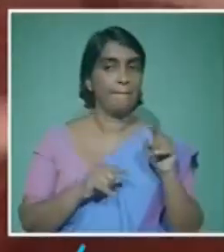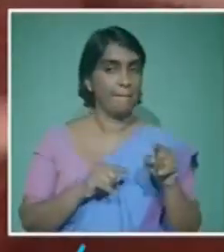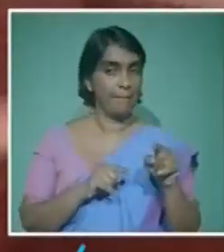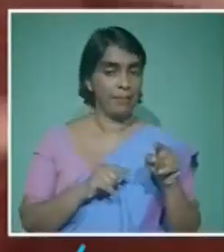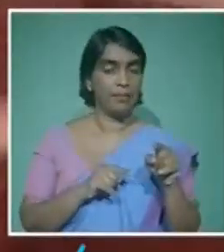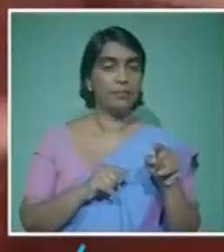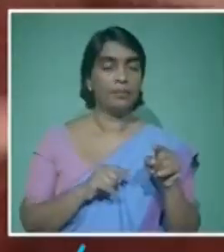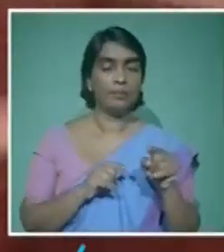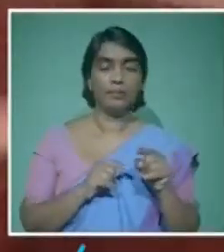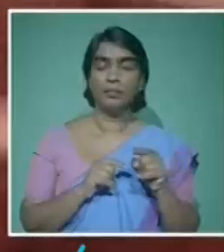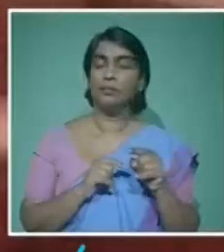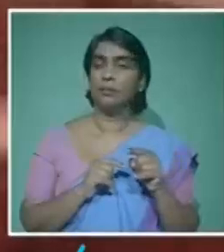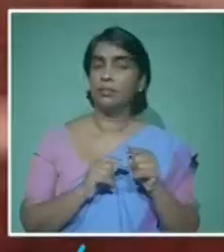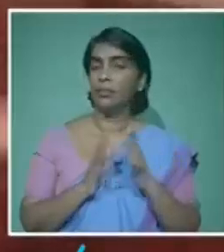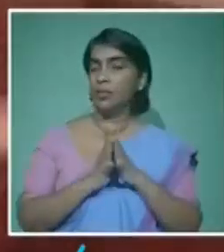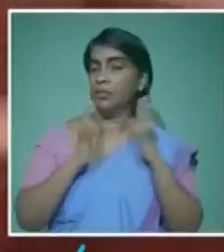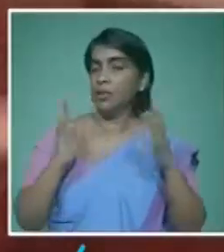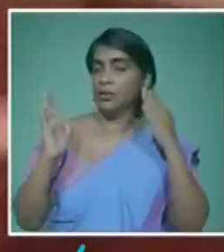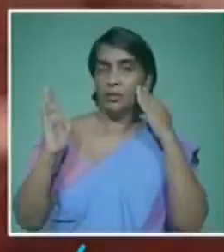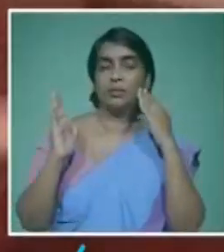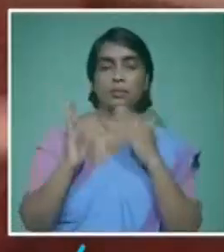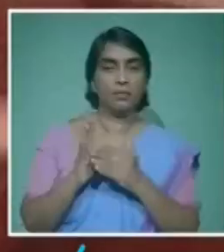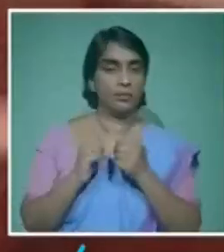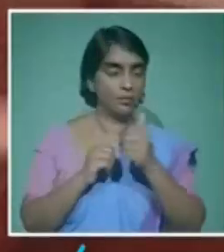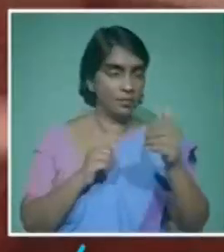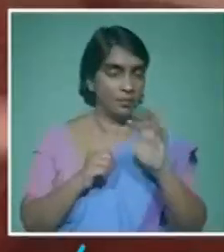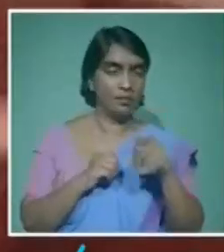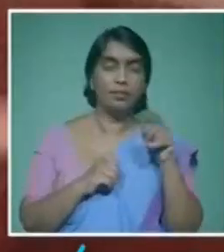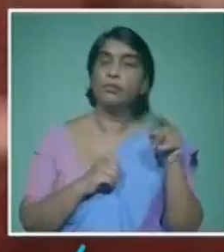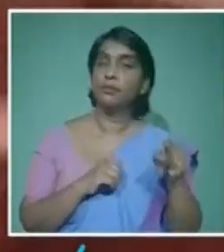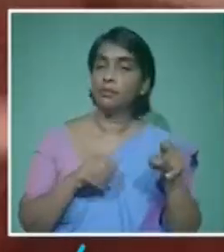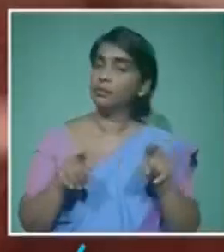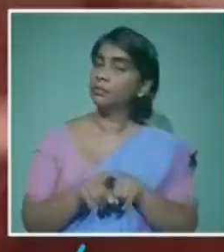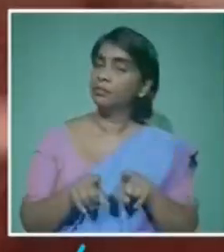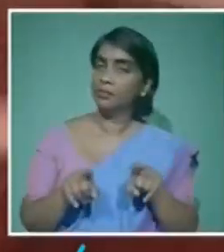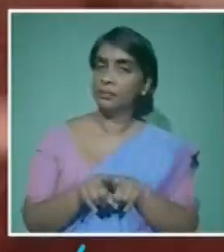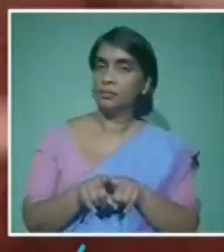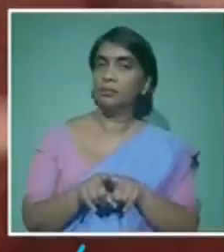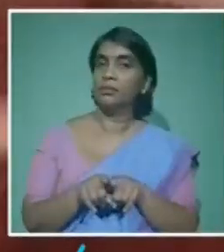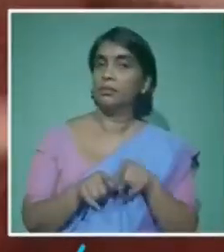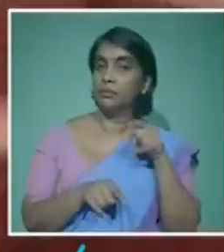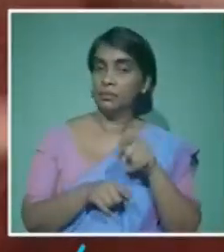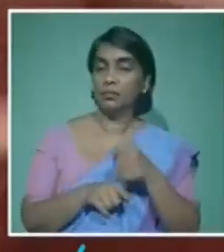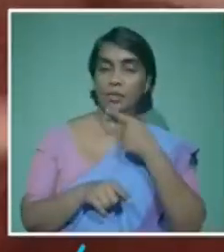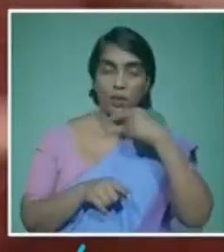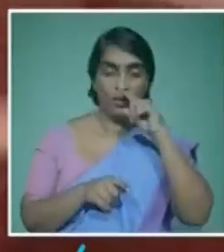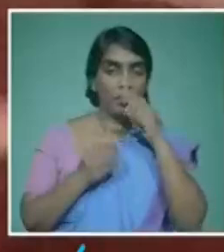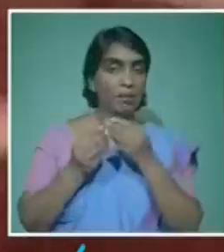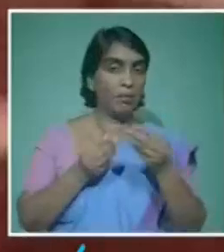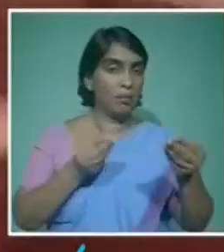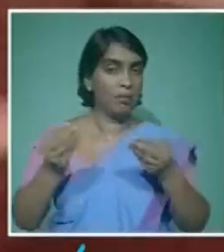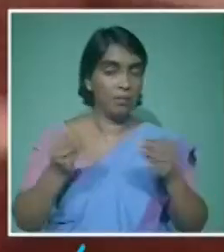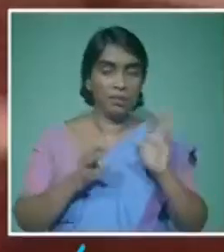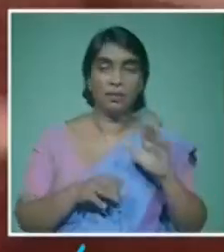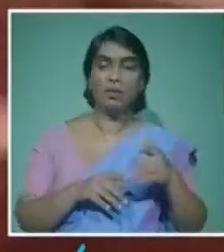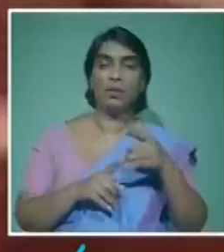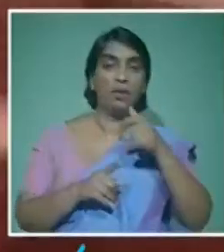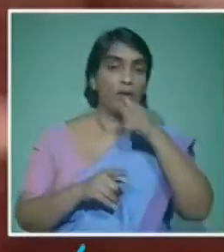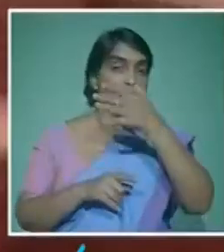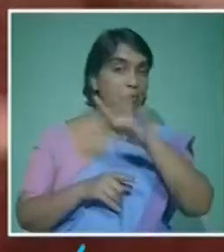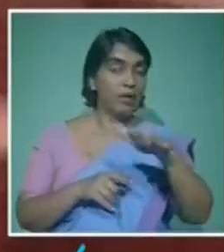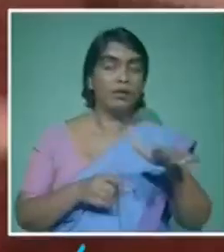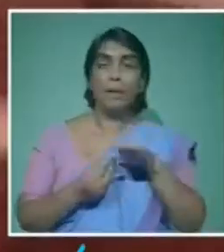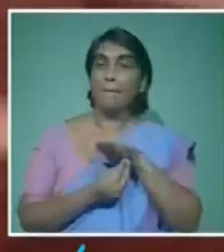கடலுணவு சார்ந்த இறக்குமதிகளை குறைப்பதும் தொடர்பில் மிகுந்த அவதானத்துடன் செயல்பட்டே வருகின்றோம். அந்த வகையில் இந்த ஆண்டு